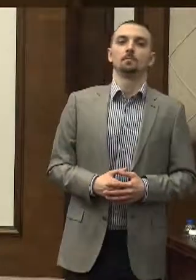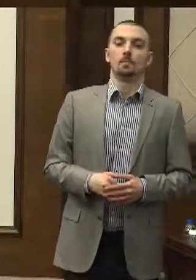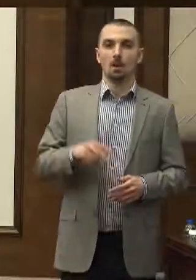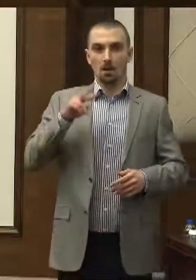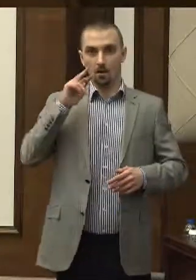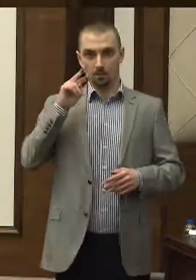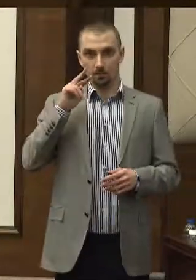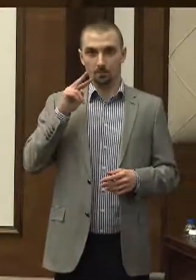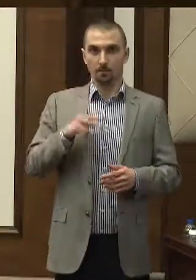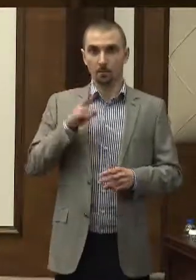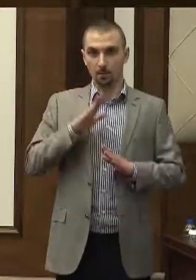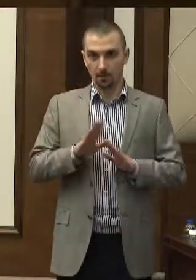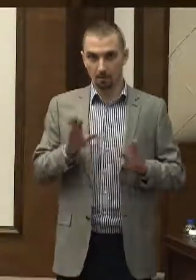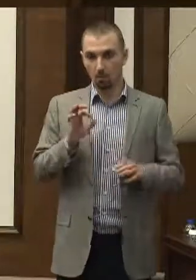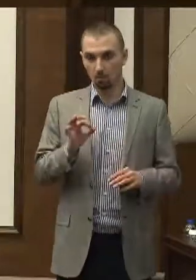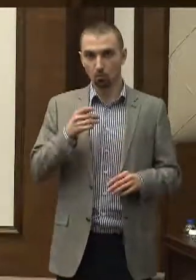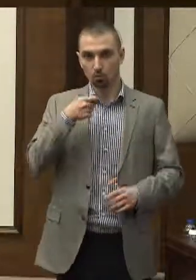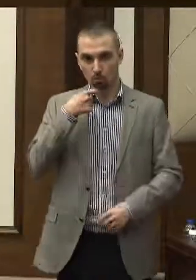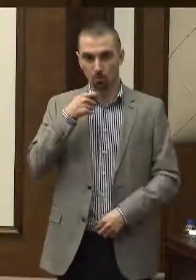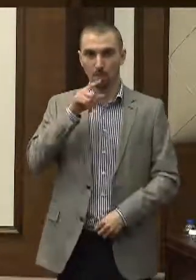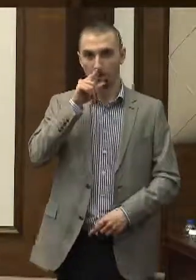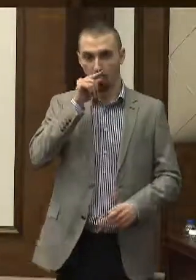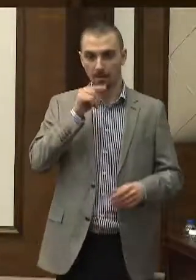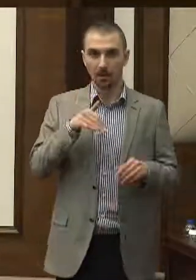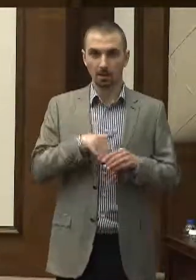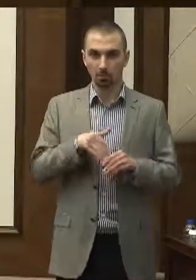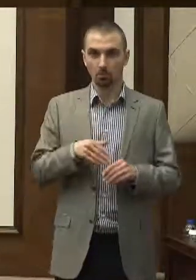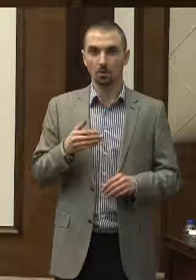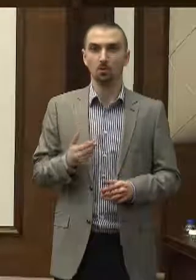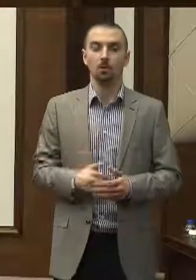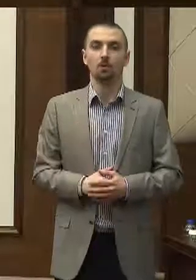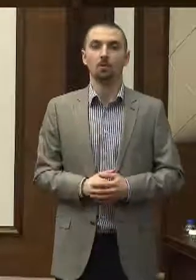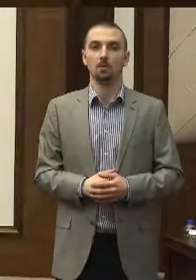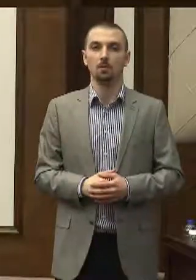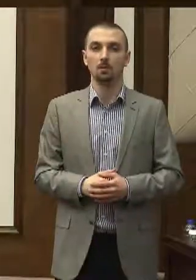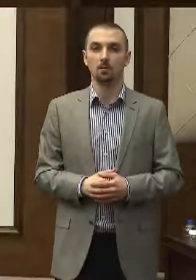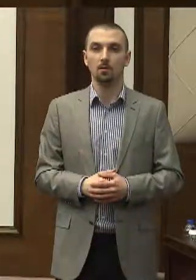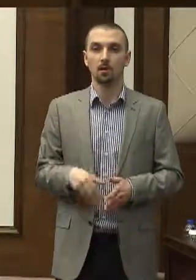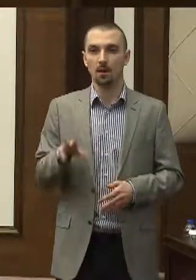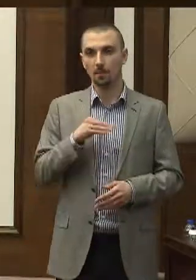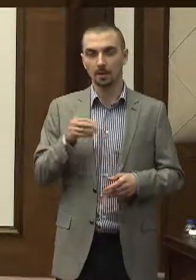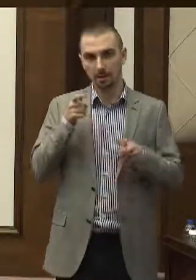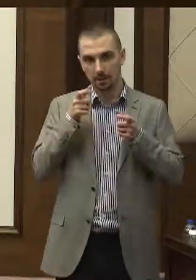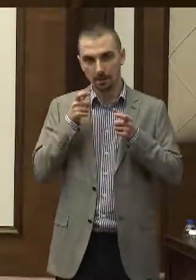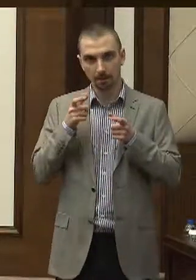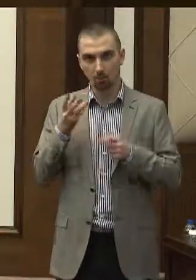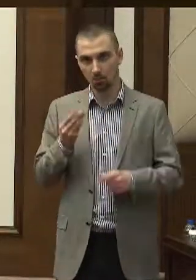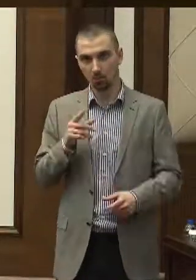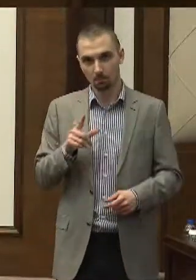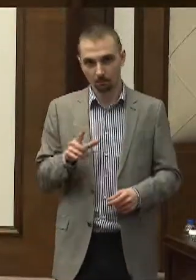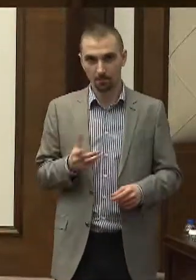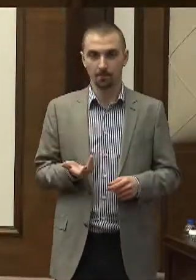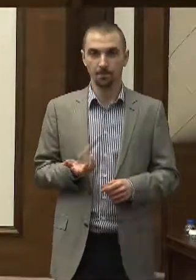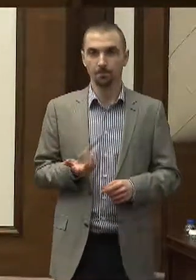Aralık bitti, Ocak, Şubat, Mart seçimlerinde hassasiyetimi net olarak